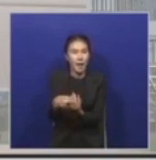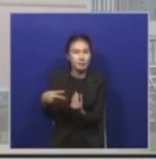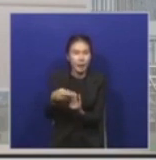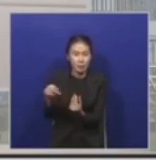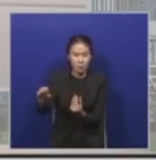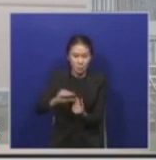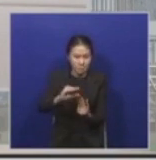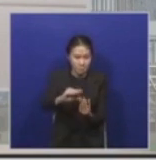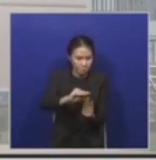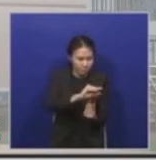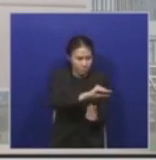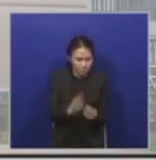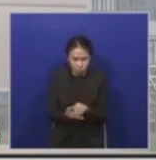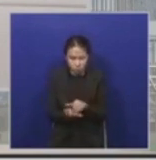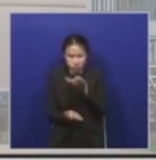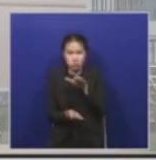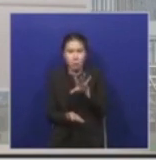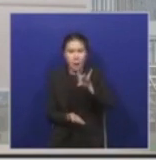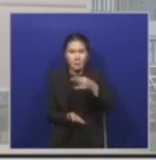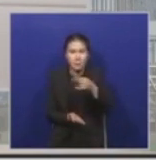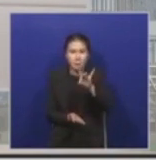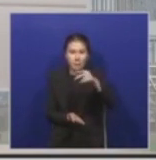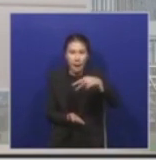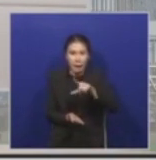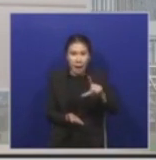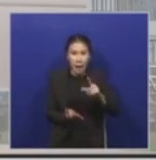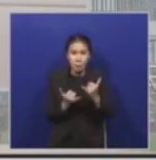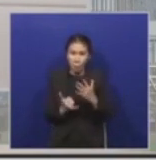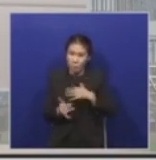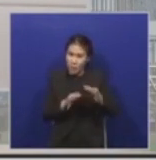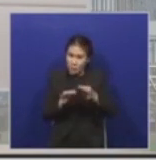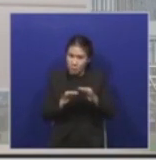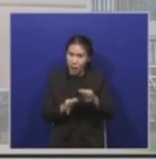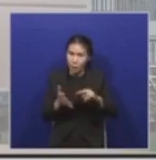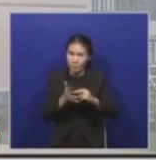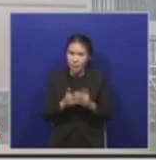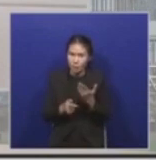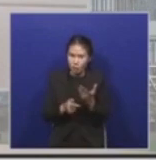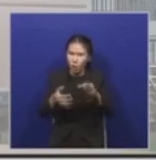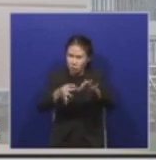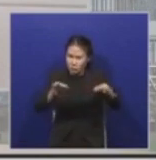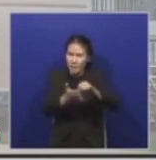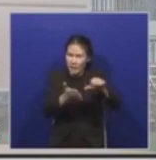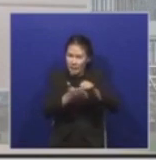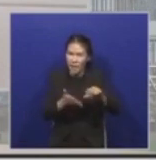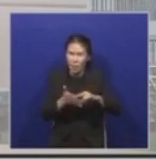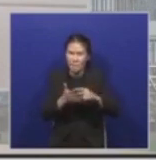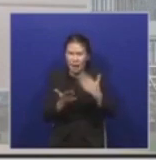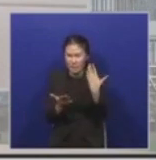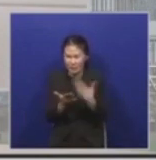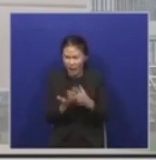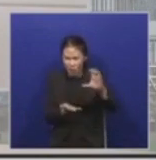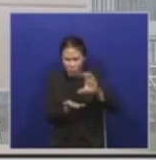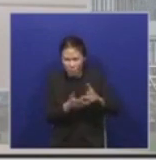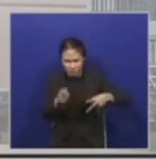ได้ 88,000 ล้านบาทเนี่ยผมอภิปรายไว้จะช่วยกรุณาไปแก้ไขหน่อยนะอย่าไปตัดเขาเลยส